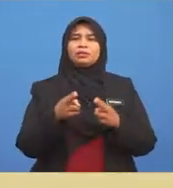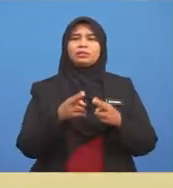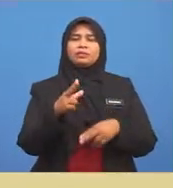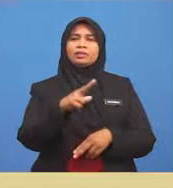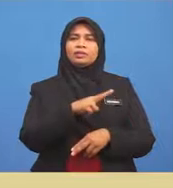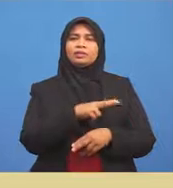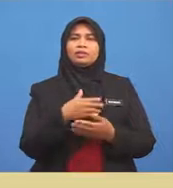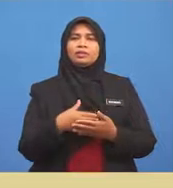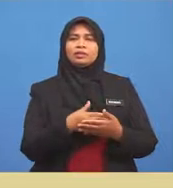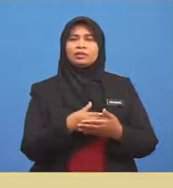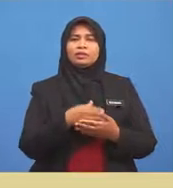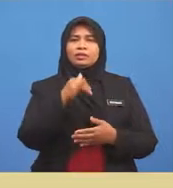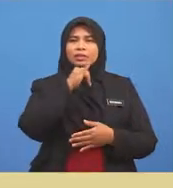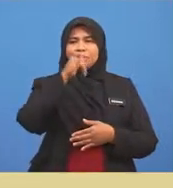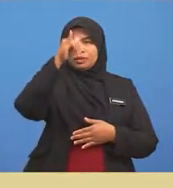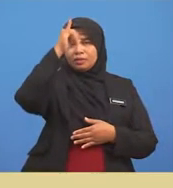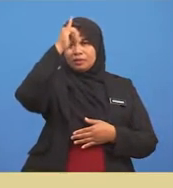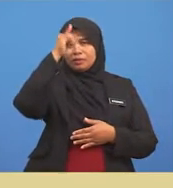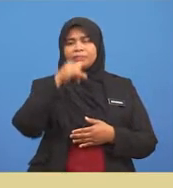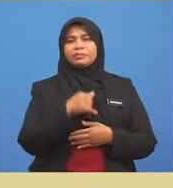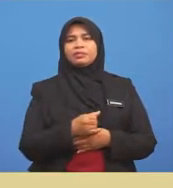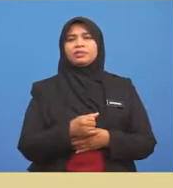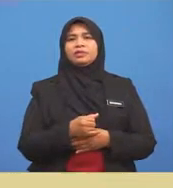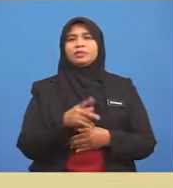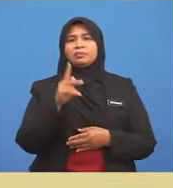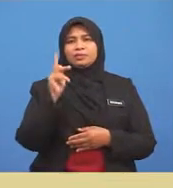yatim. Harta anak yatim perlu